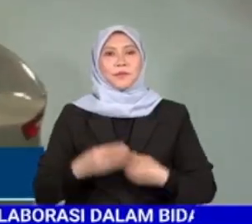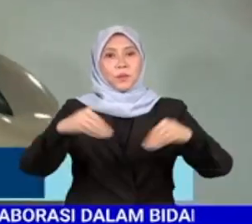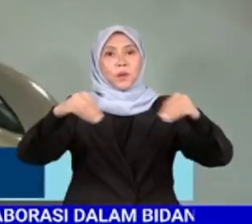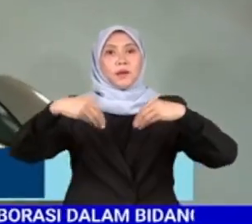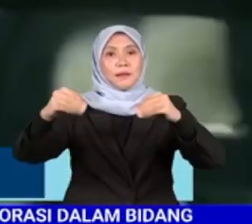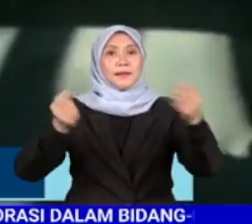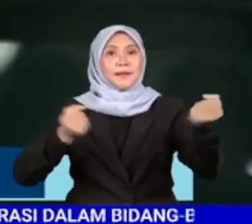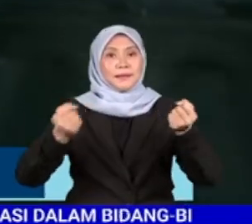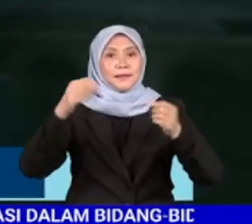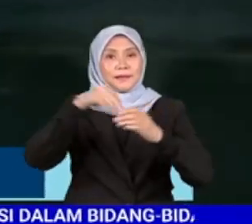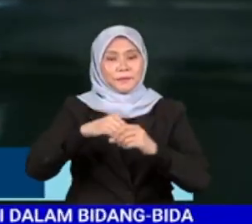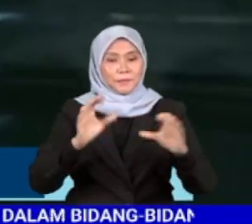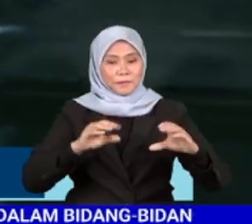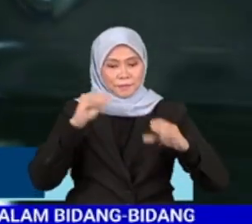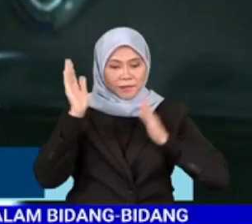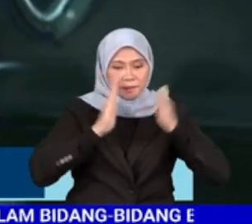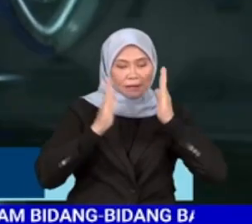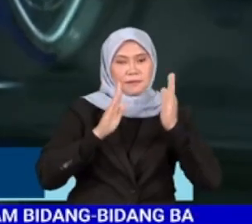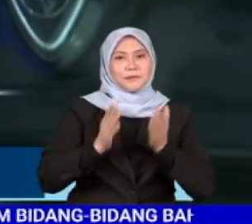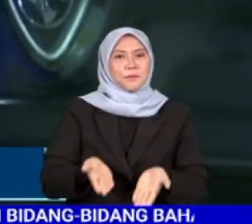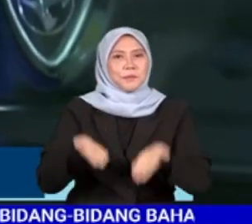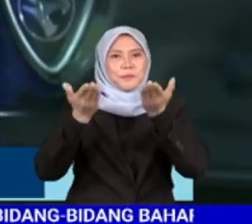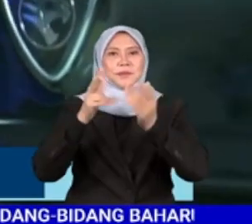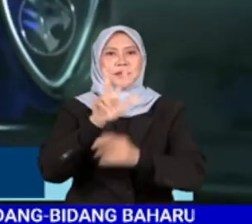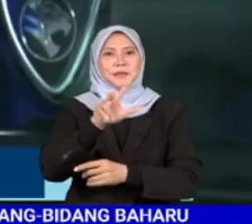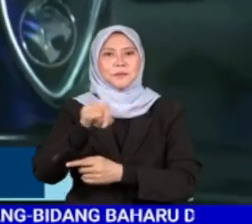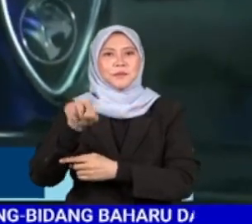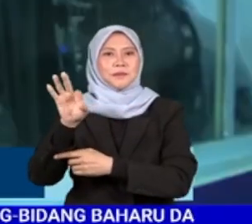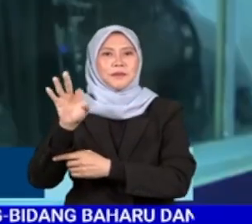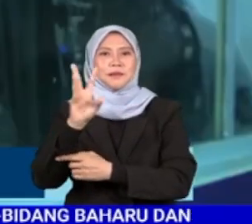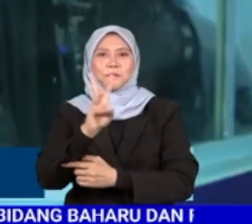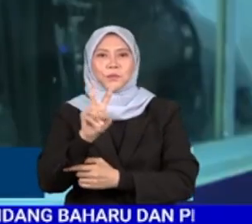Jualan kenderaan dalam negara melonjak 39% kepada